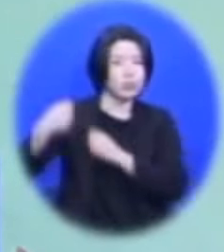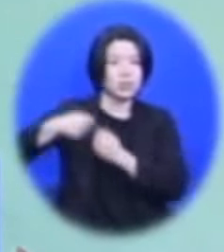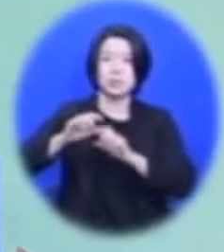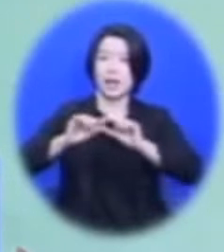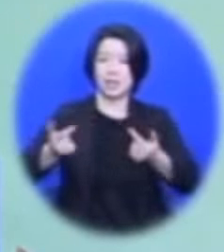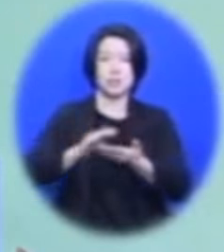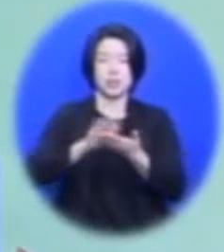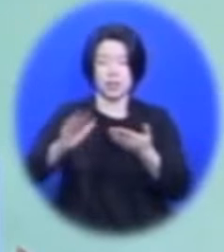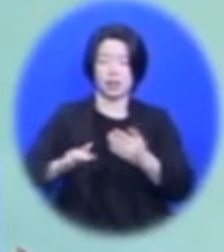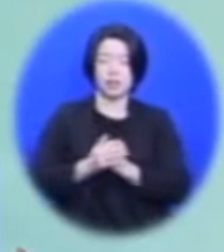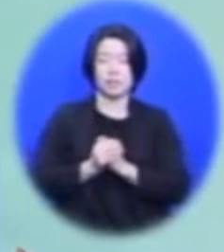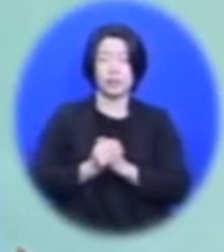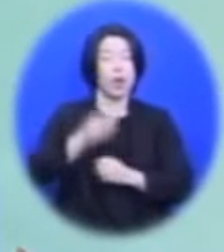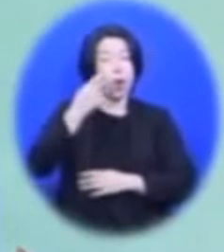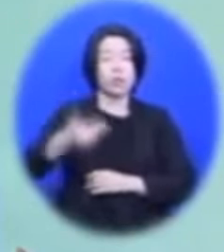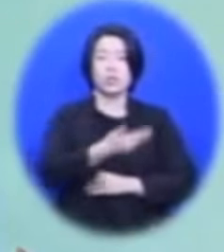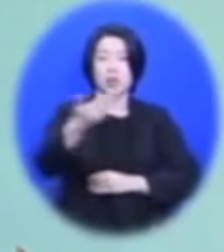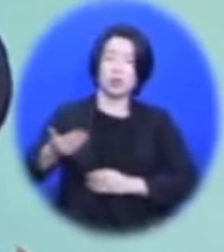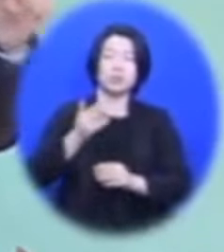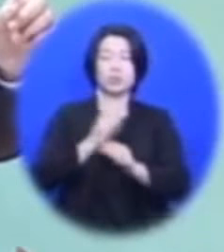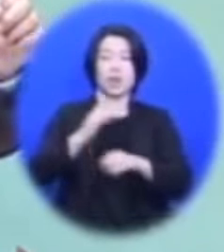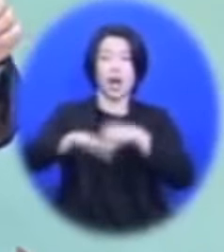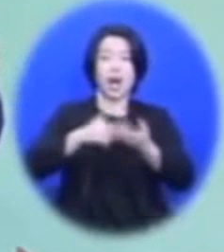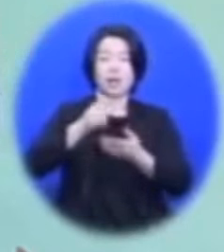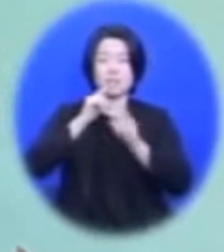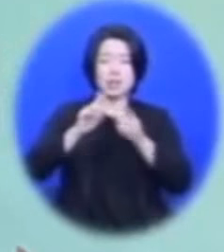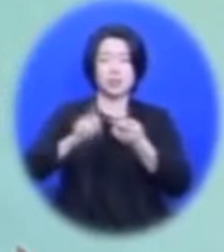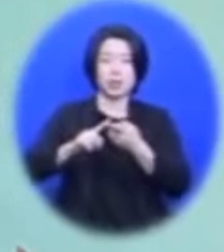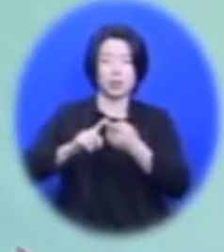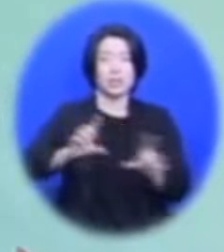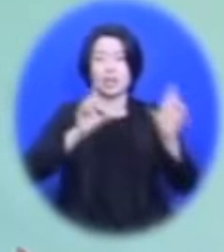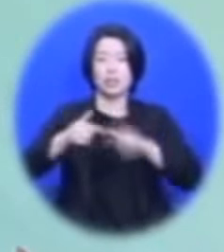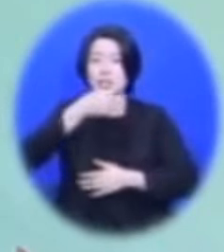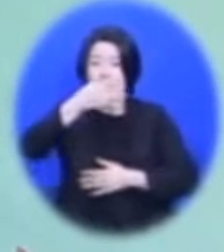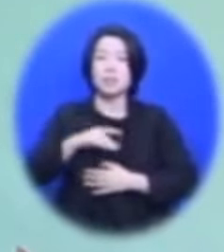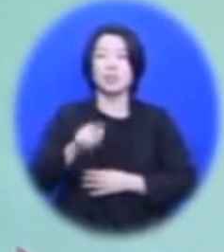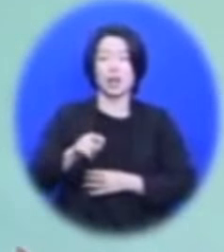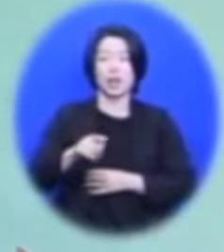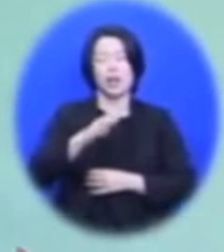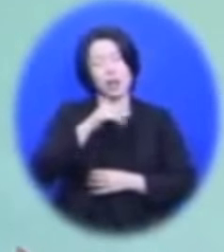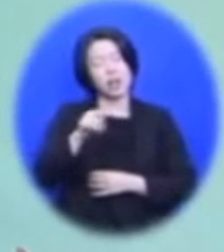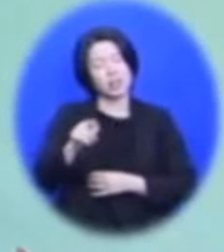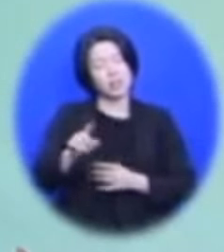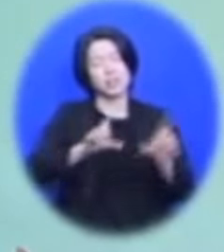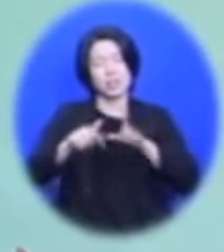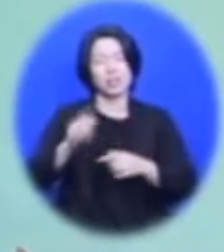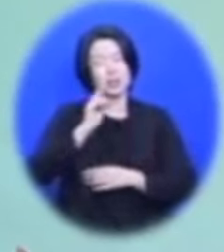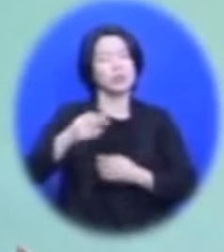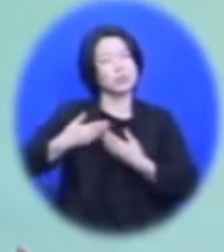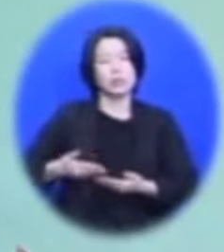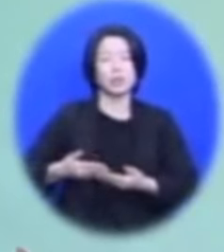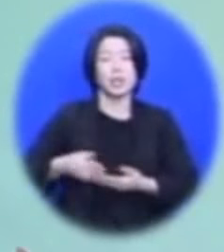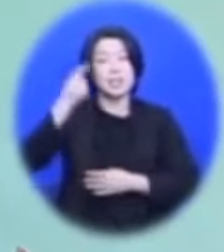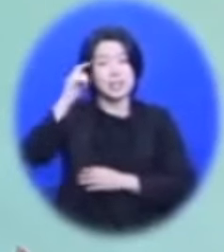아닙니다. 혹시 여러분 중에 하나님의 말씀대로 사는 게 힘들다, 아 그렇게 사는 게 너무 무겁다 이렇게